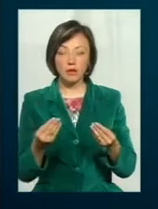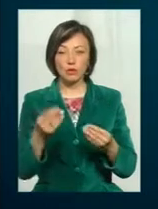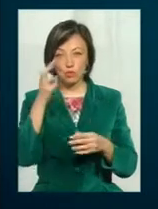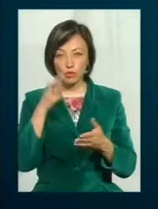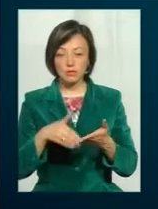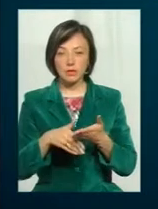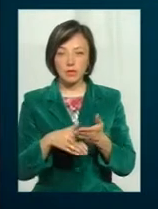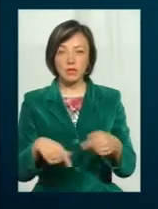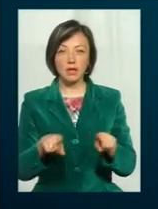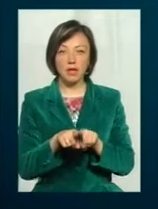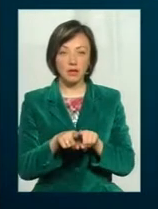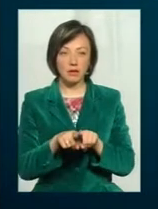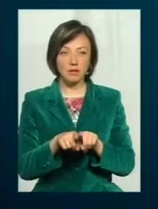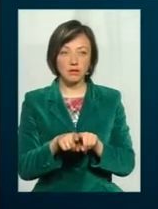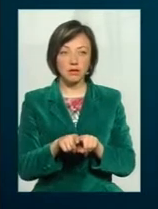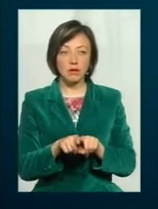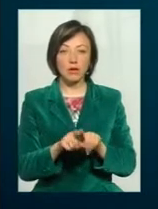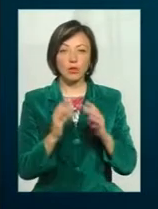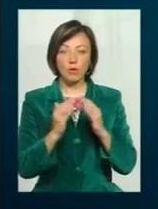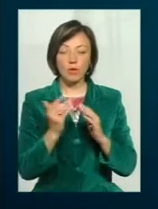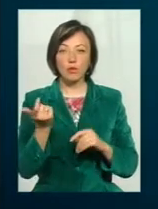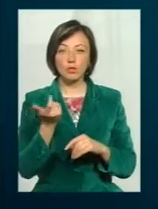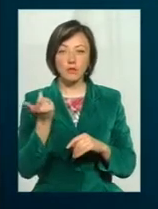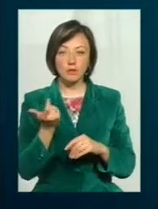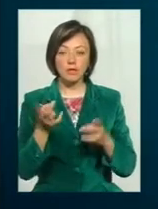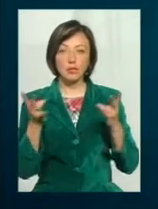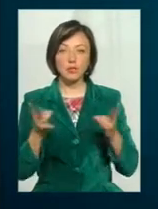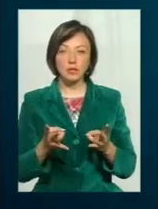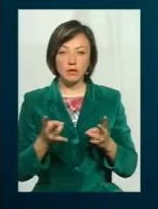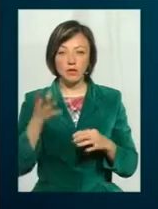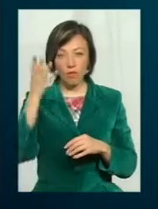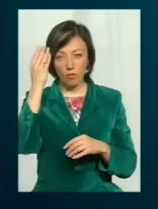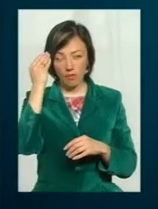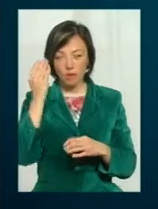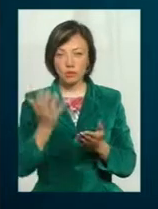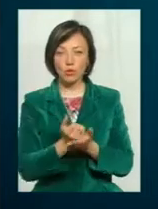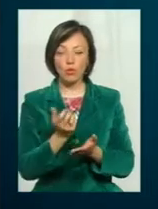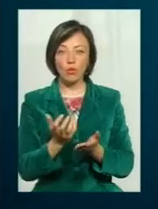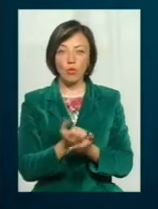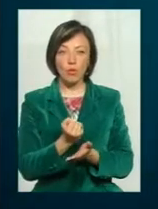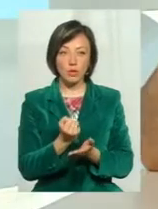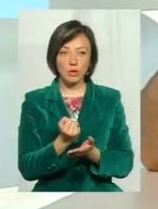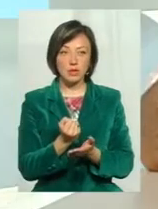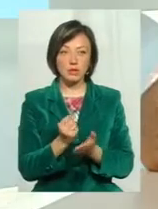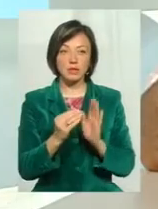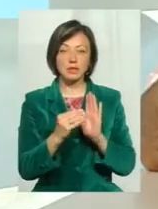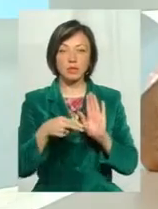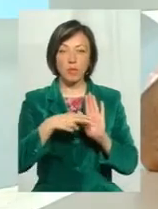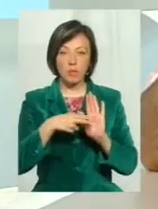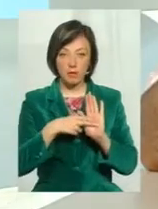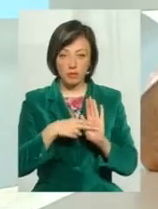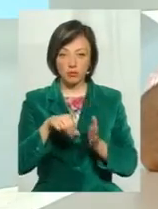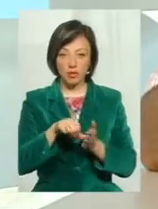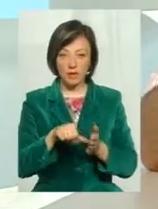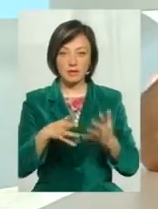субсидій такому домогосподарству необхідно буде врахувати доходи зареєстрованих членів сім'ї.